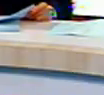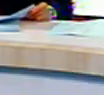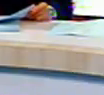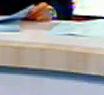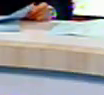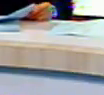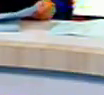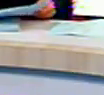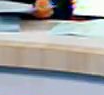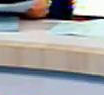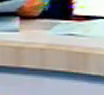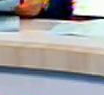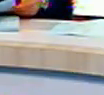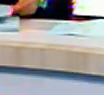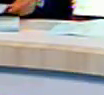Negara, SPAN.